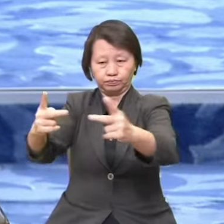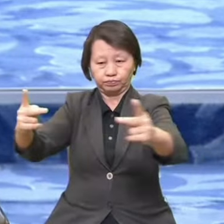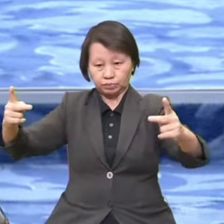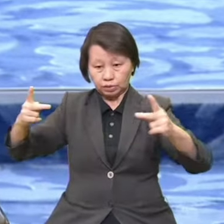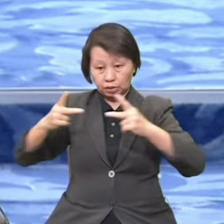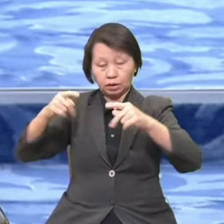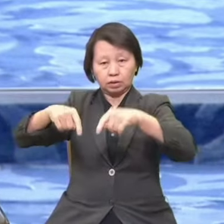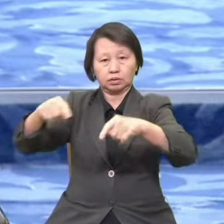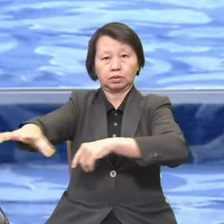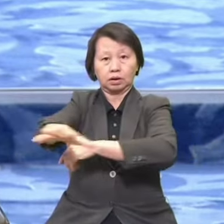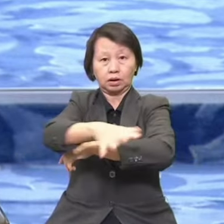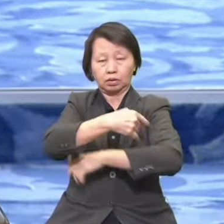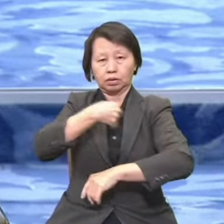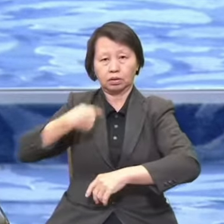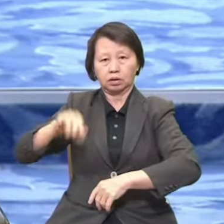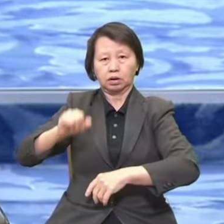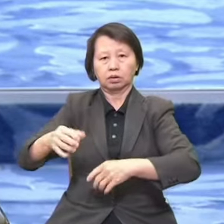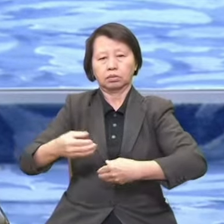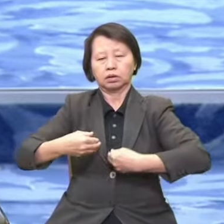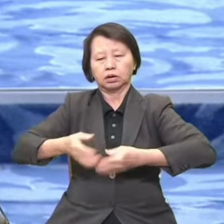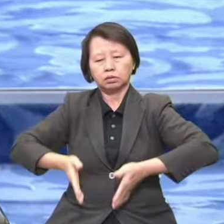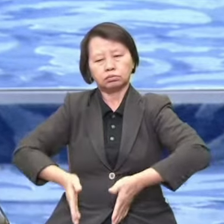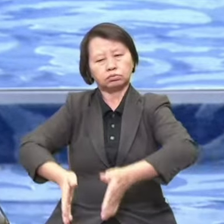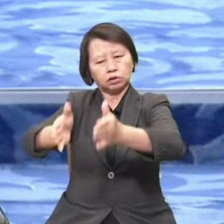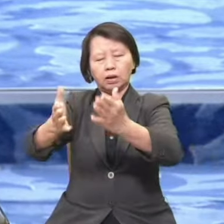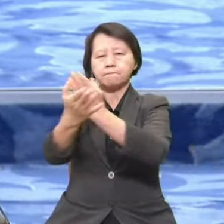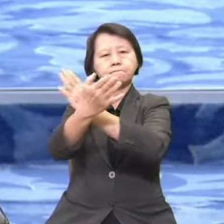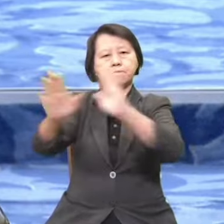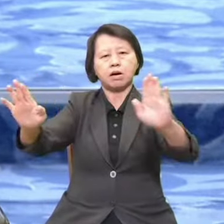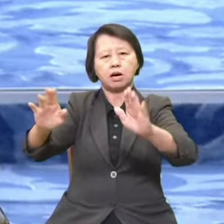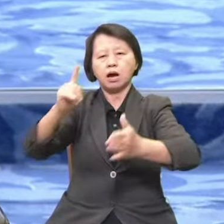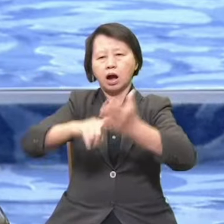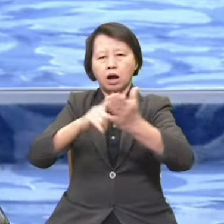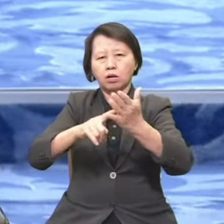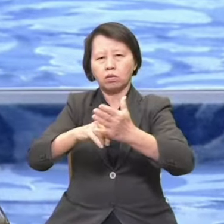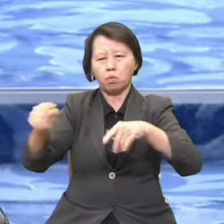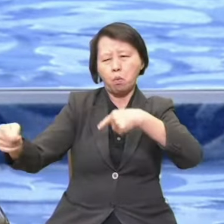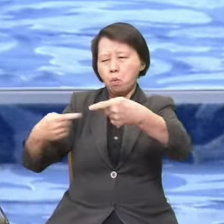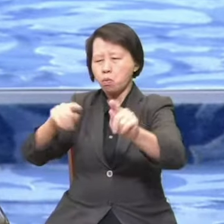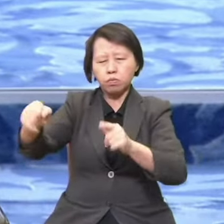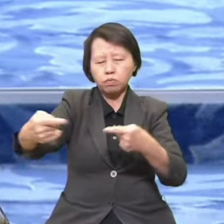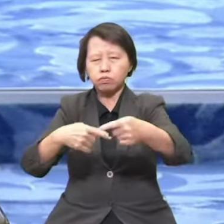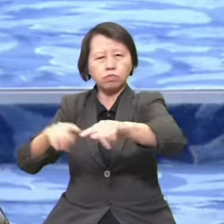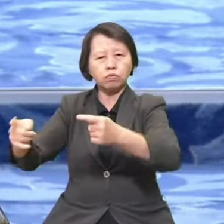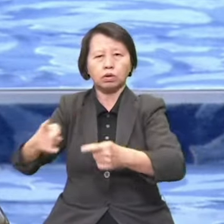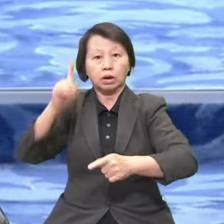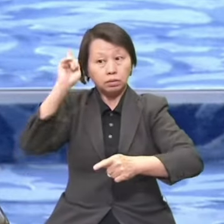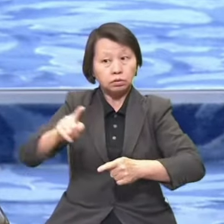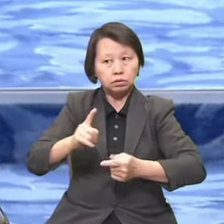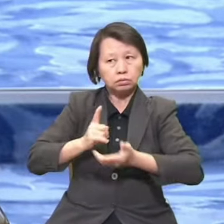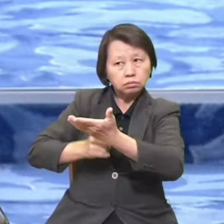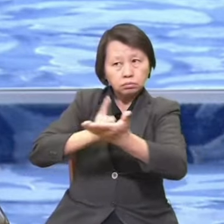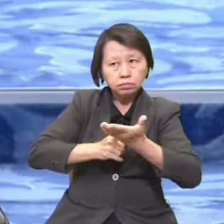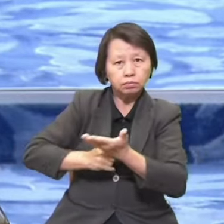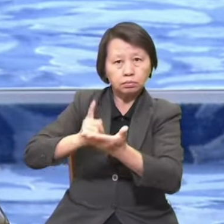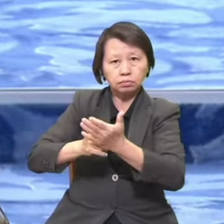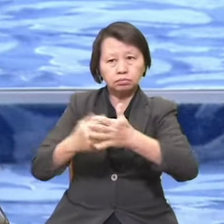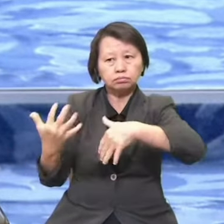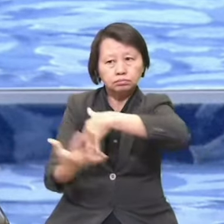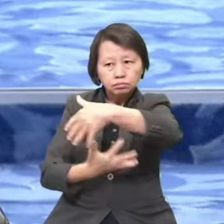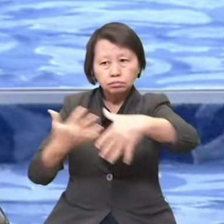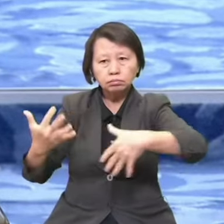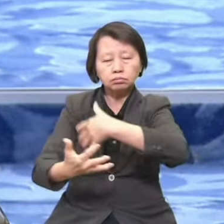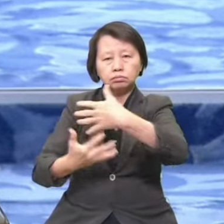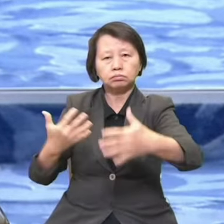Ini mesti kawasan memberi laluan bebas segala pertikaian mesti melalui rundingan sama ada bilateral atau